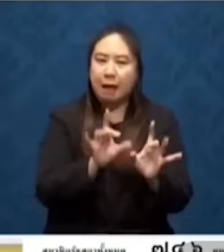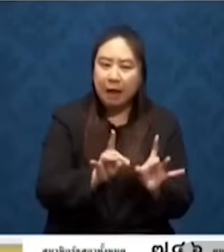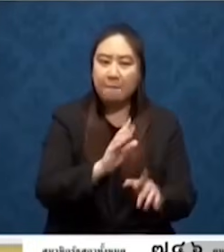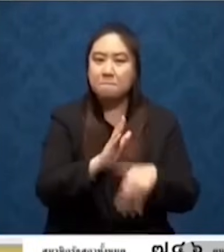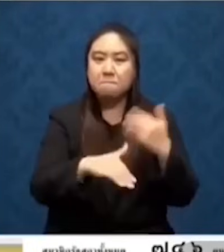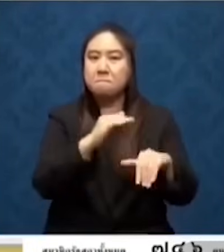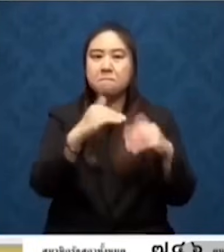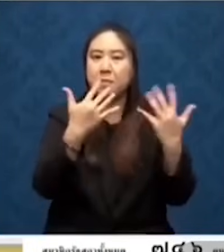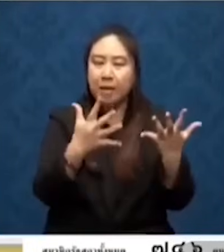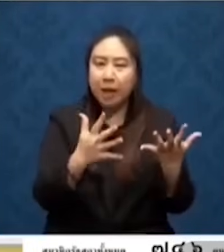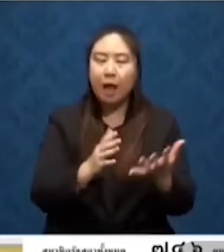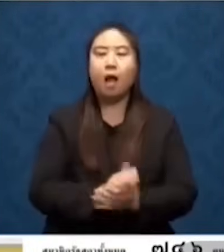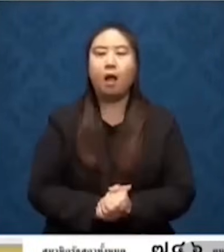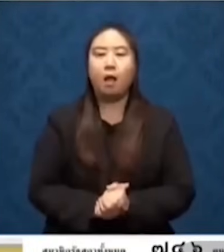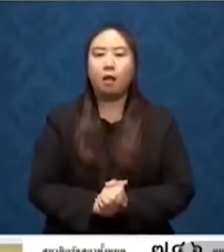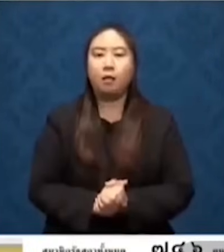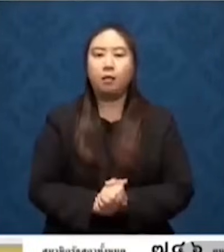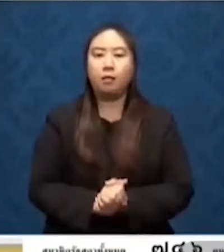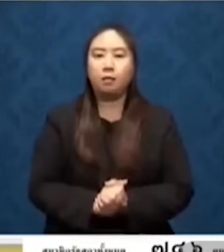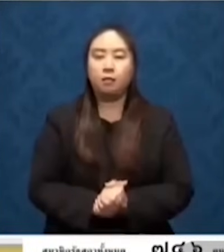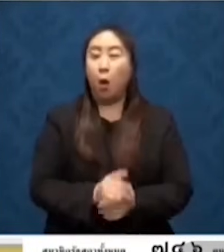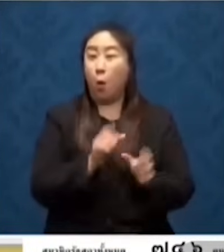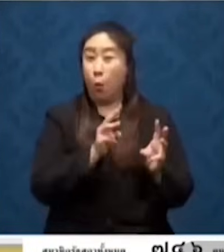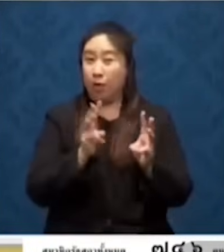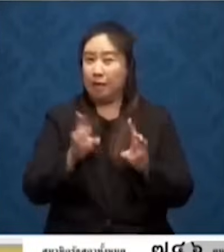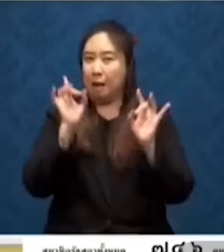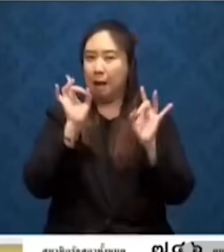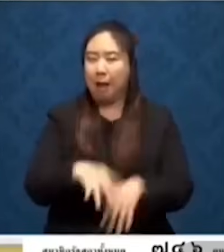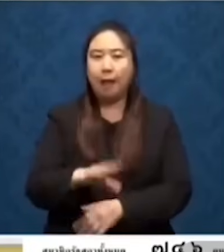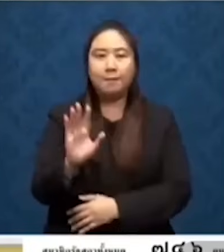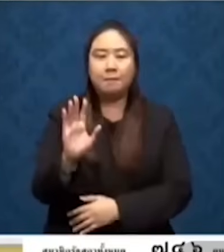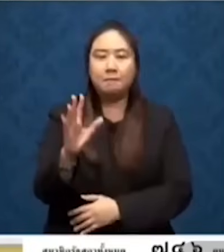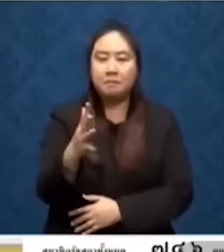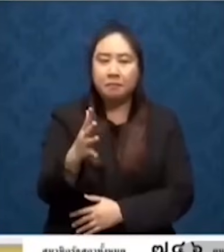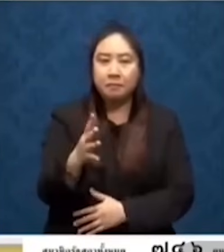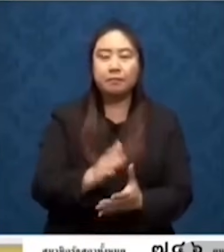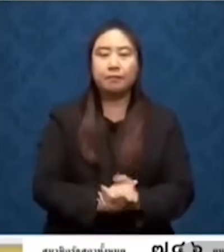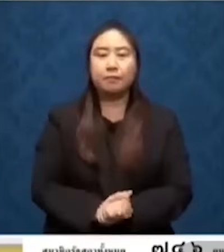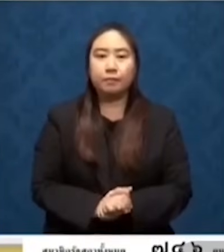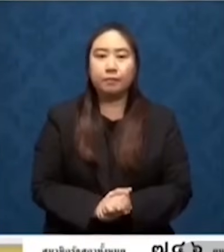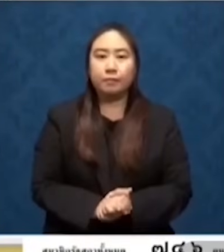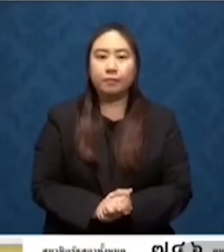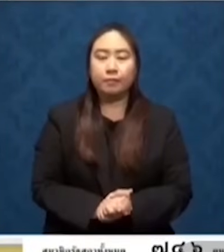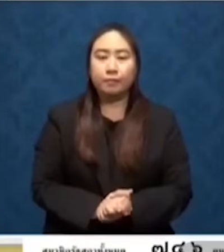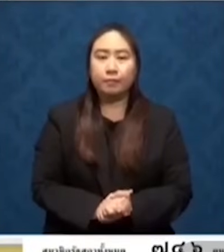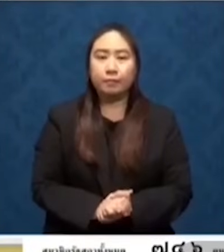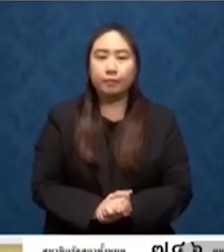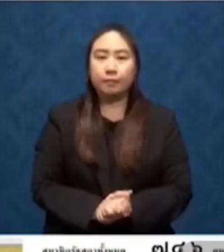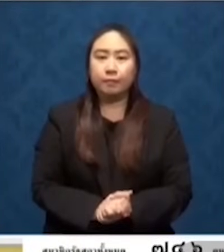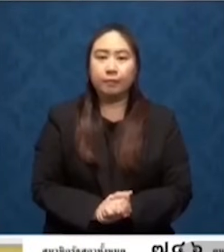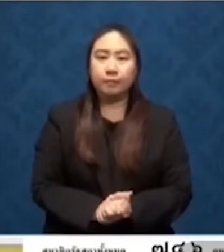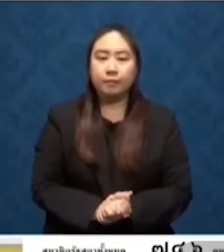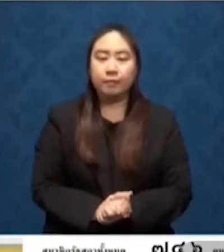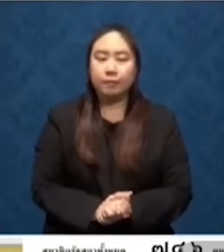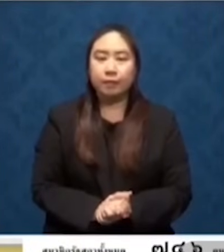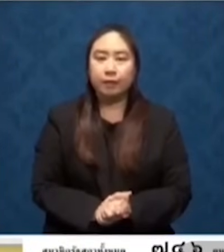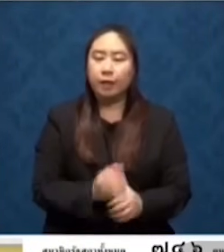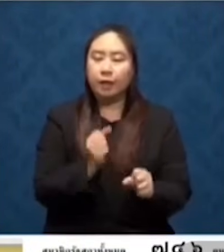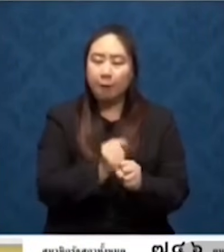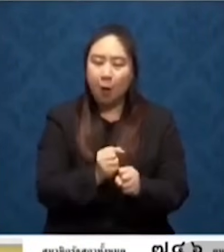ไม่ได้ใช้วิธีรุนแรงทำร้ายหรือกลั่นแกล้งด้วยวิธี